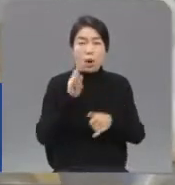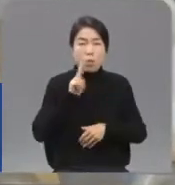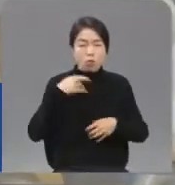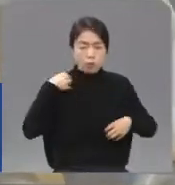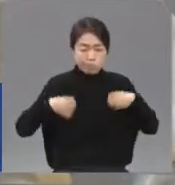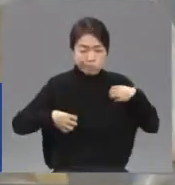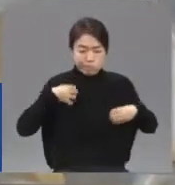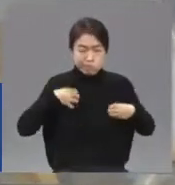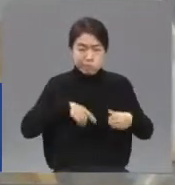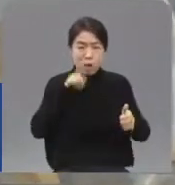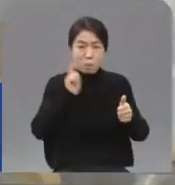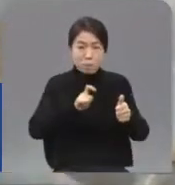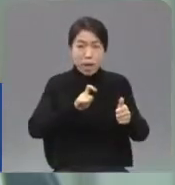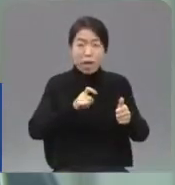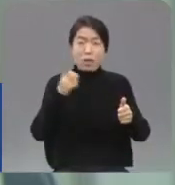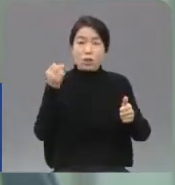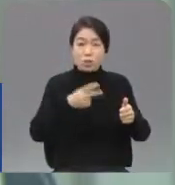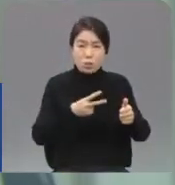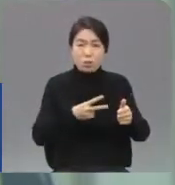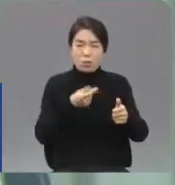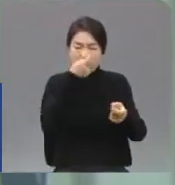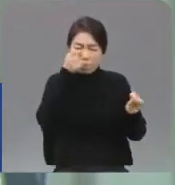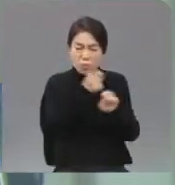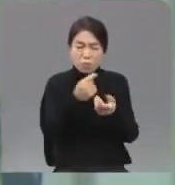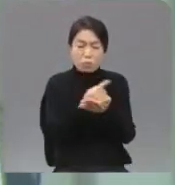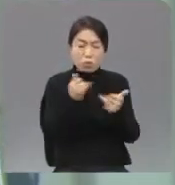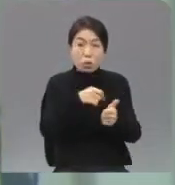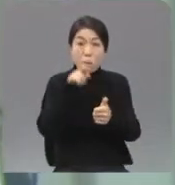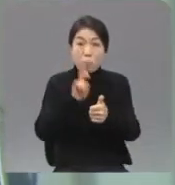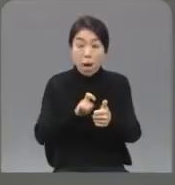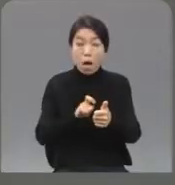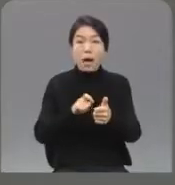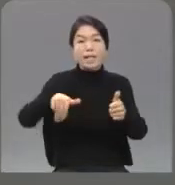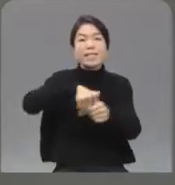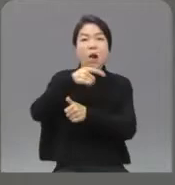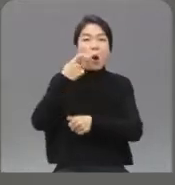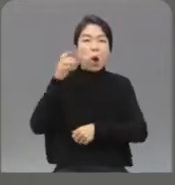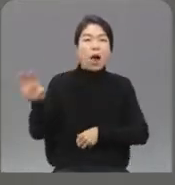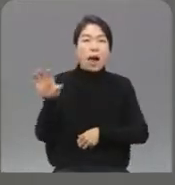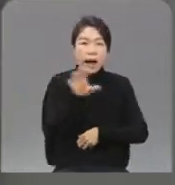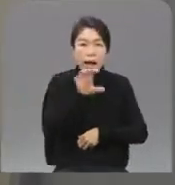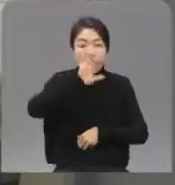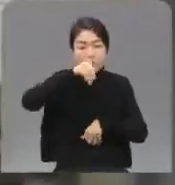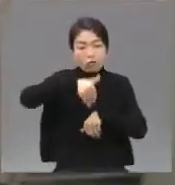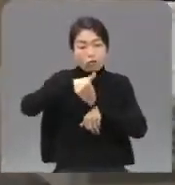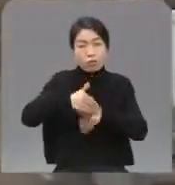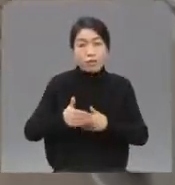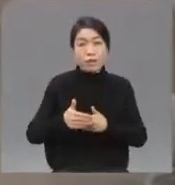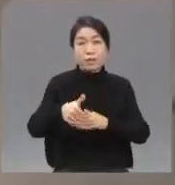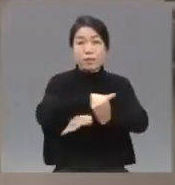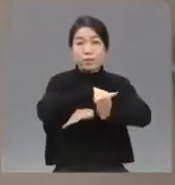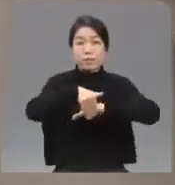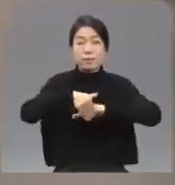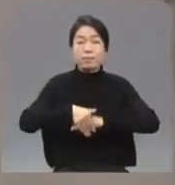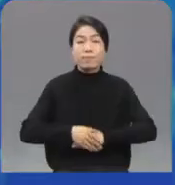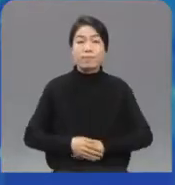두 창의 양성 판정을 받았고 밀접 접촉자도 확진되는 상황을 가정해서 진행됩니다